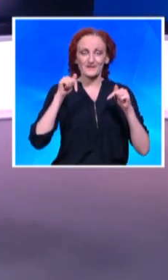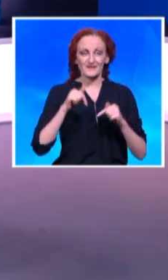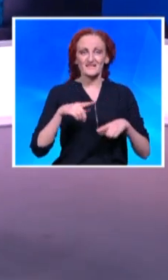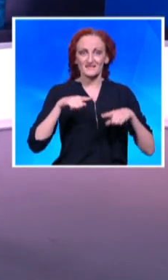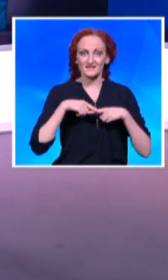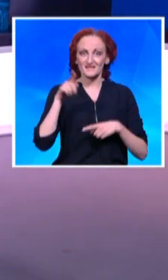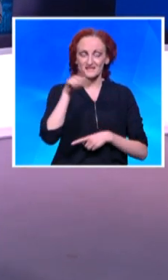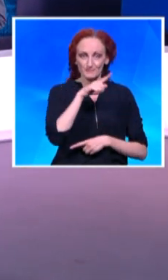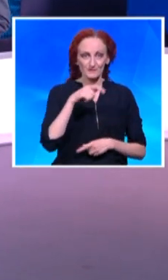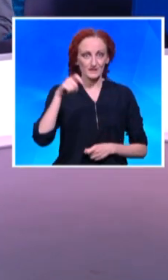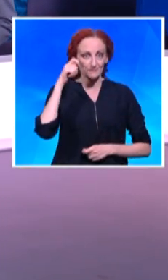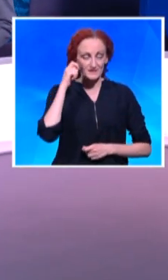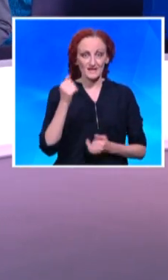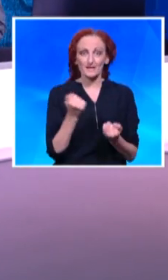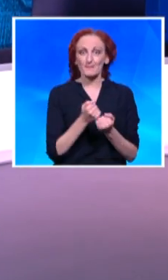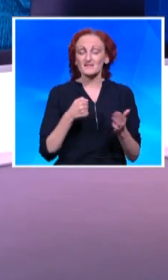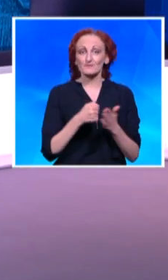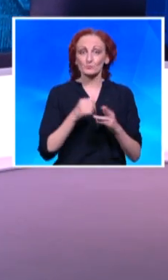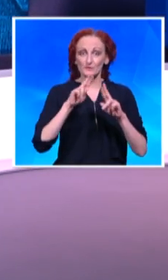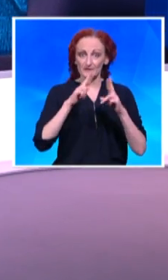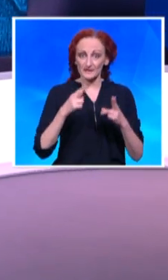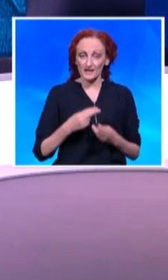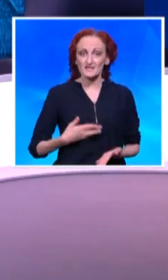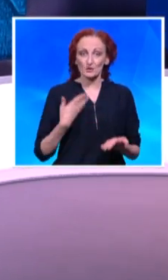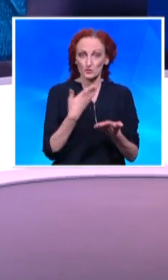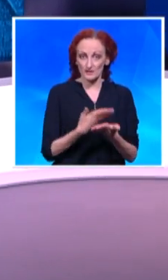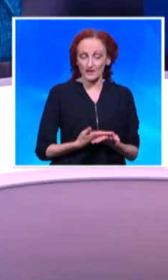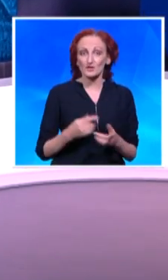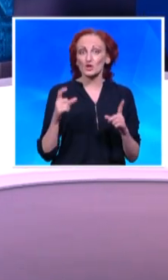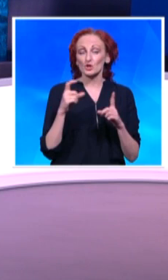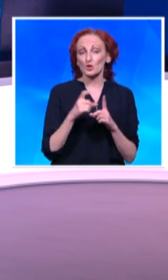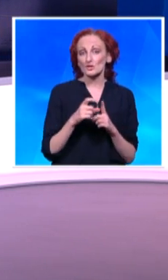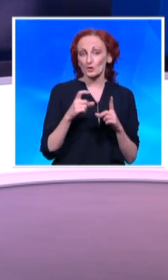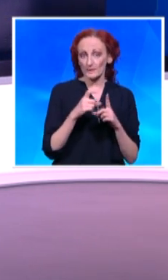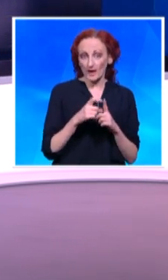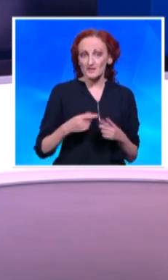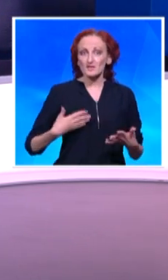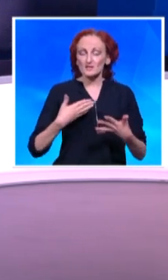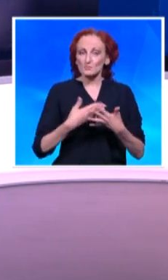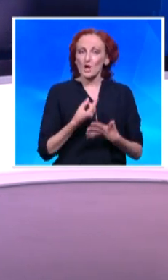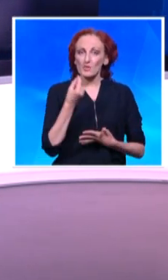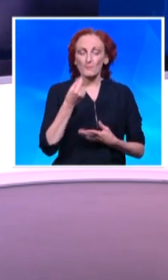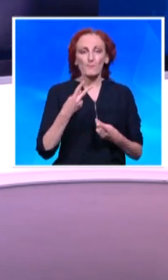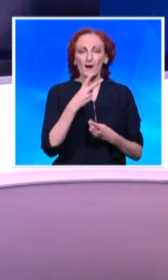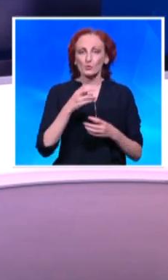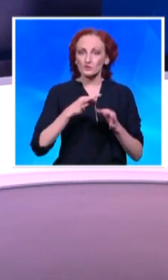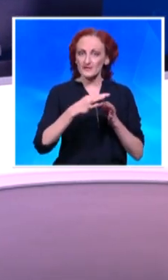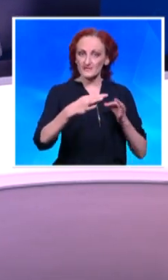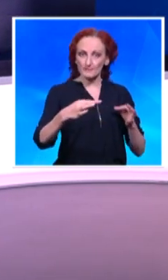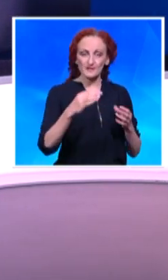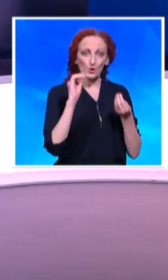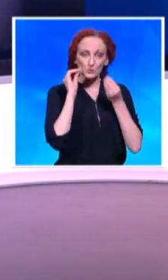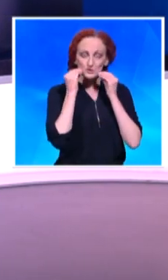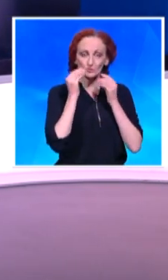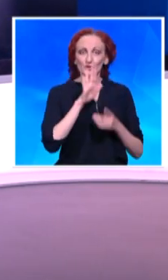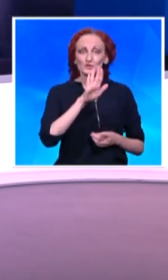съдът забрани на президента на местната футболна федерация в оставка Луис Рубиалес да се доближава на по-малко от 200 метра от целуната от него